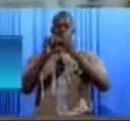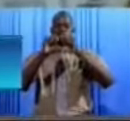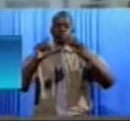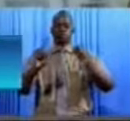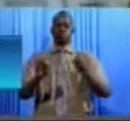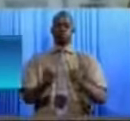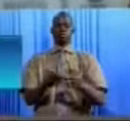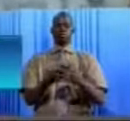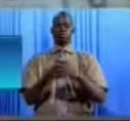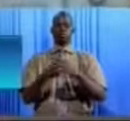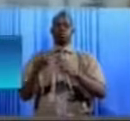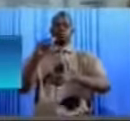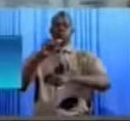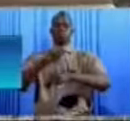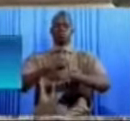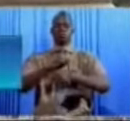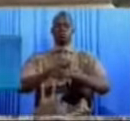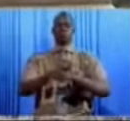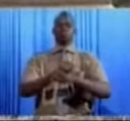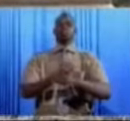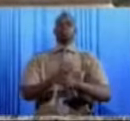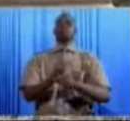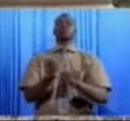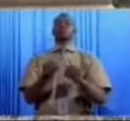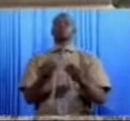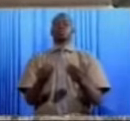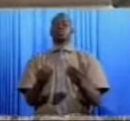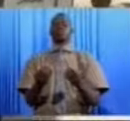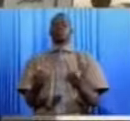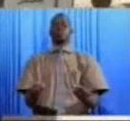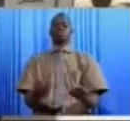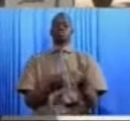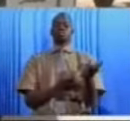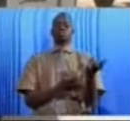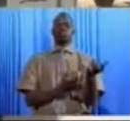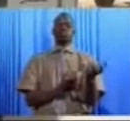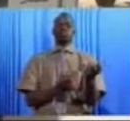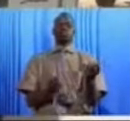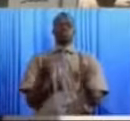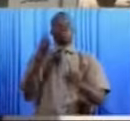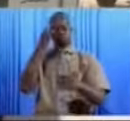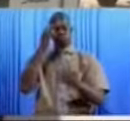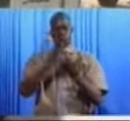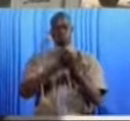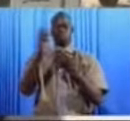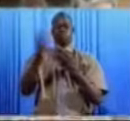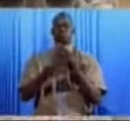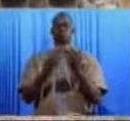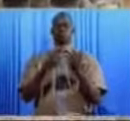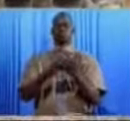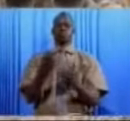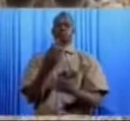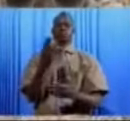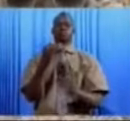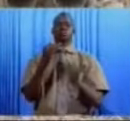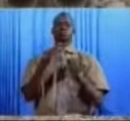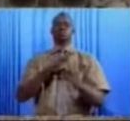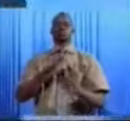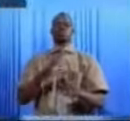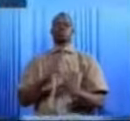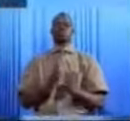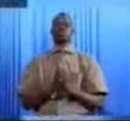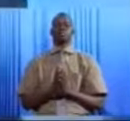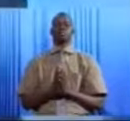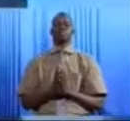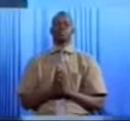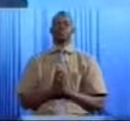marque le début d'exécution de ce projet dont les résultats sont attendus pour février 2014 si tout va bien